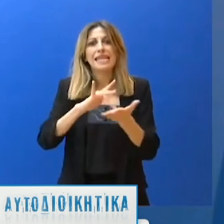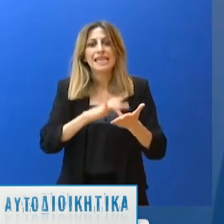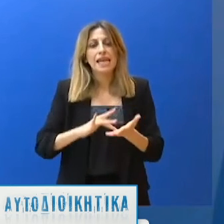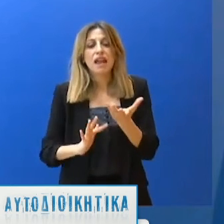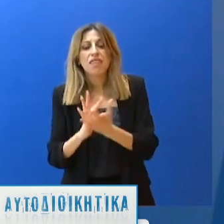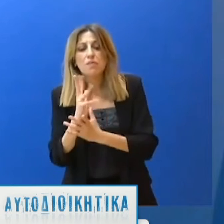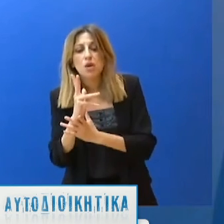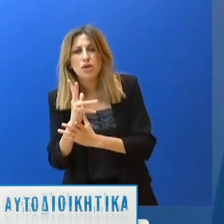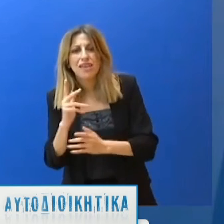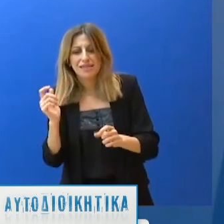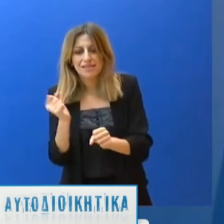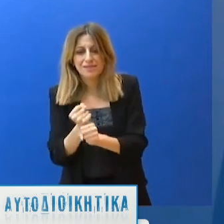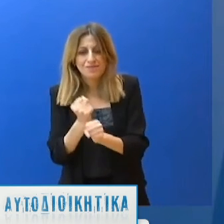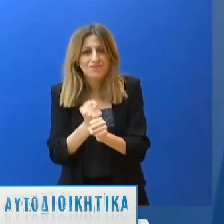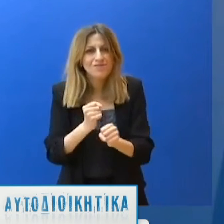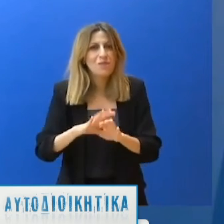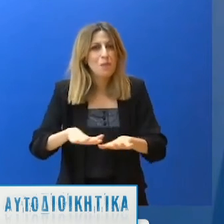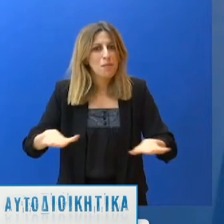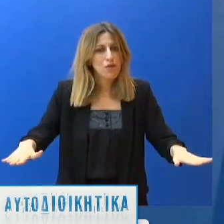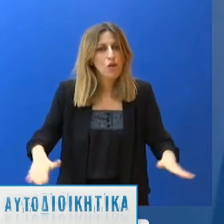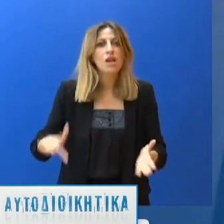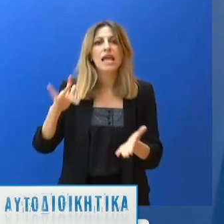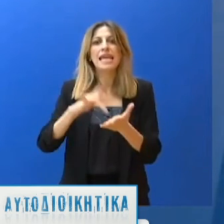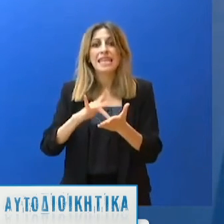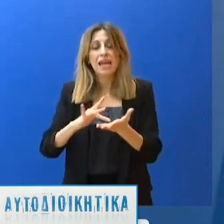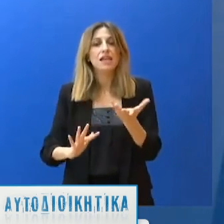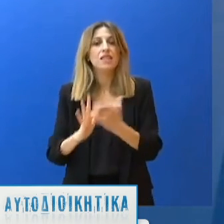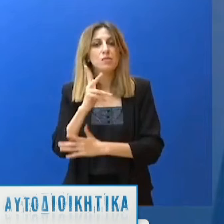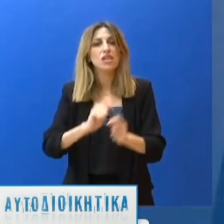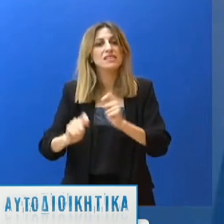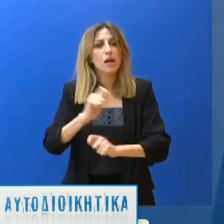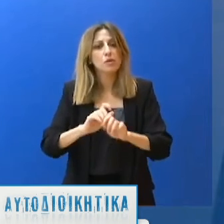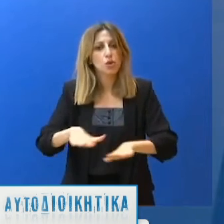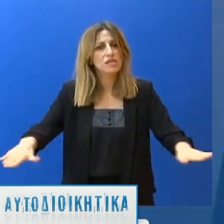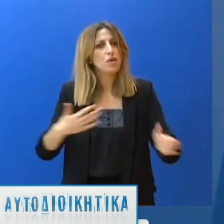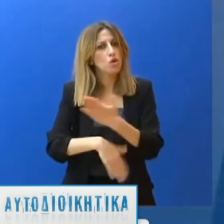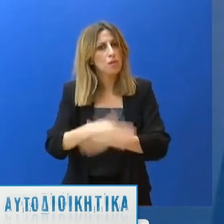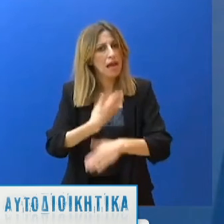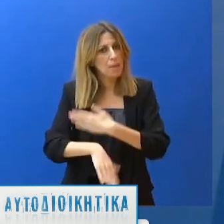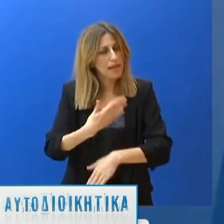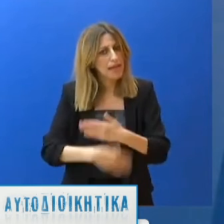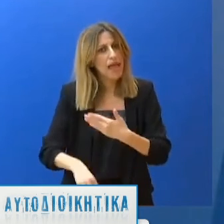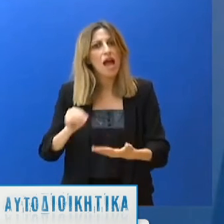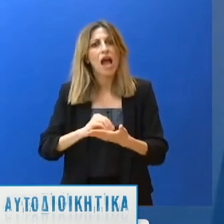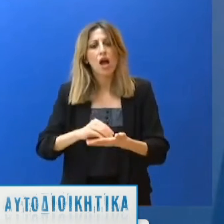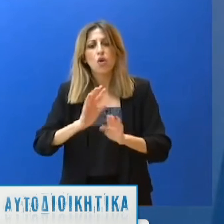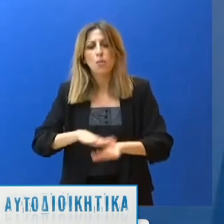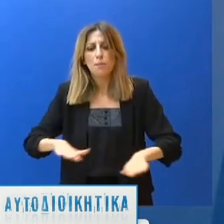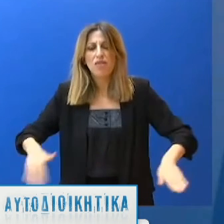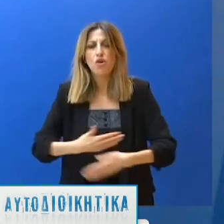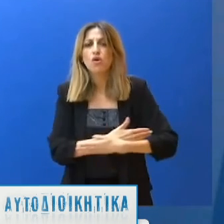Απασχόλησης Παιδιών, των Κέντρων Δημιουργικής Απασχόλησης Παιδιών με Αναπηρία, των Παιδικών Βρεφικών και Ευρωφωνηπιακών